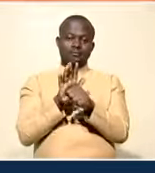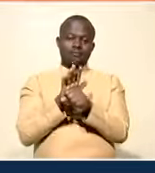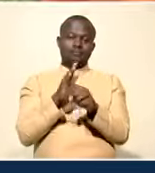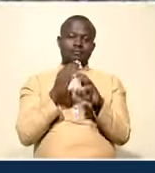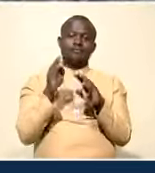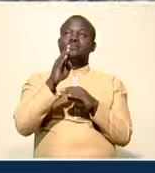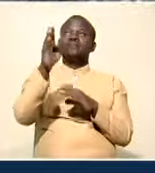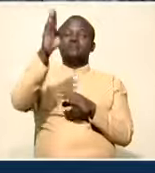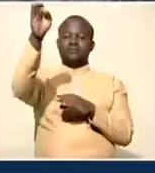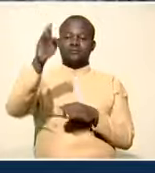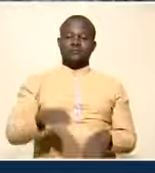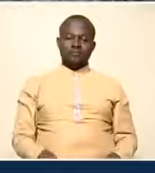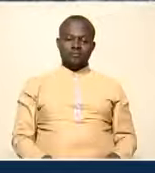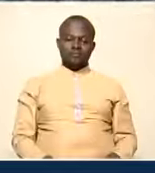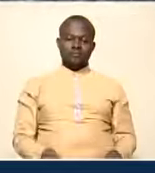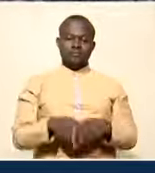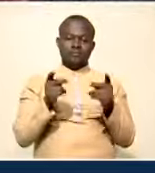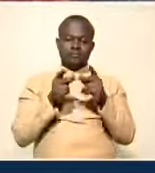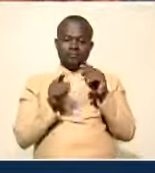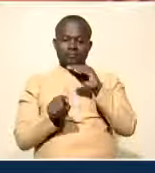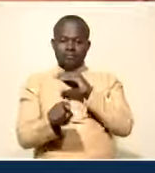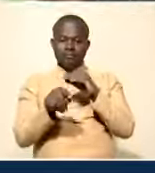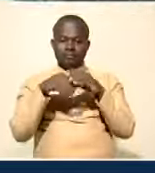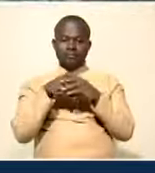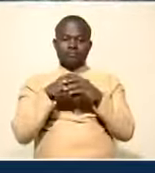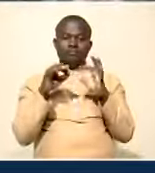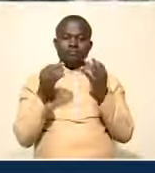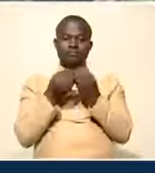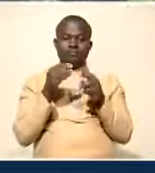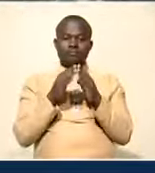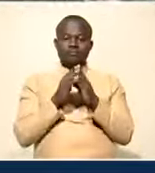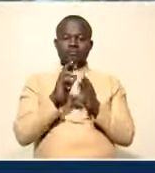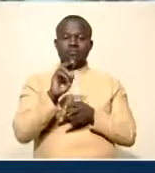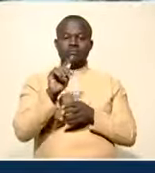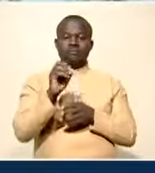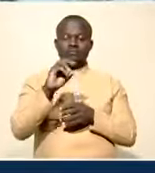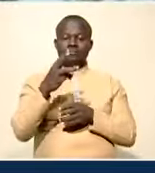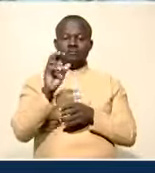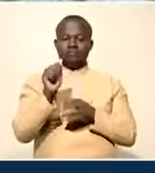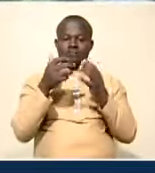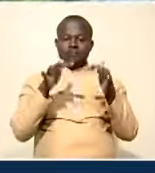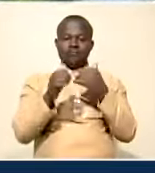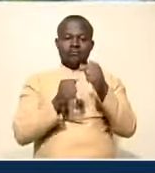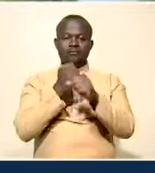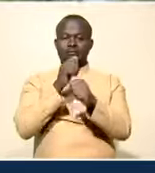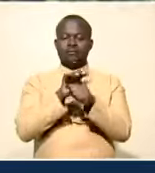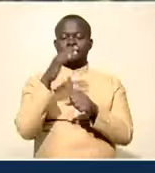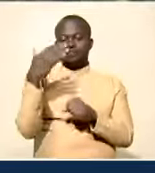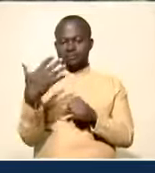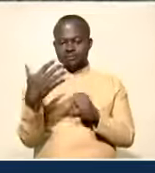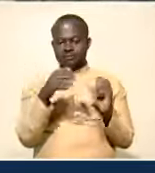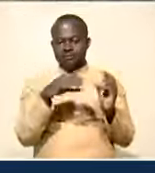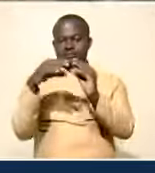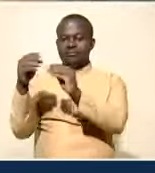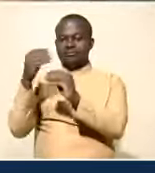guhinguka ruguriye. Ahantu munsi y'urutare hahoze ingo hitwa mu mudugudu wa Rukohwa ariko hashize imyaka igera kuri 5